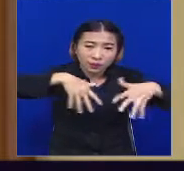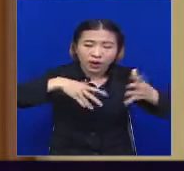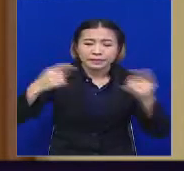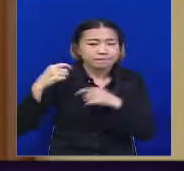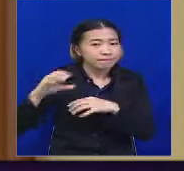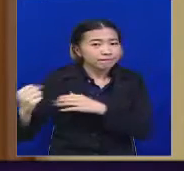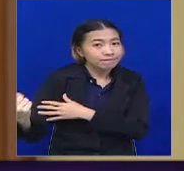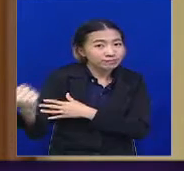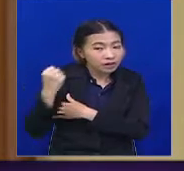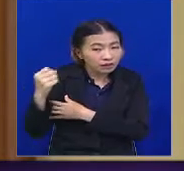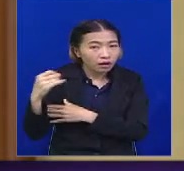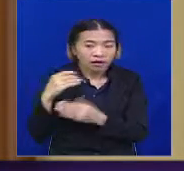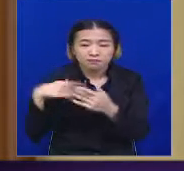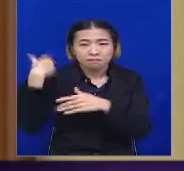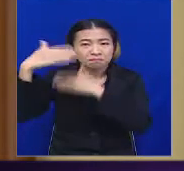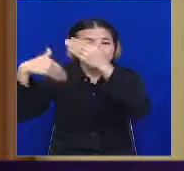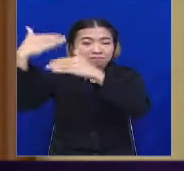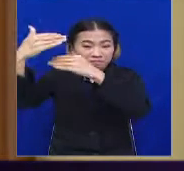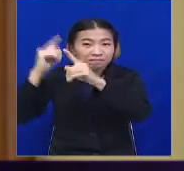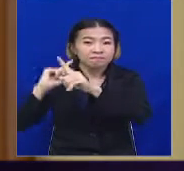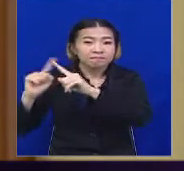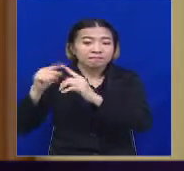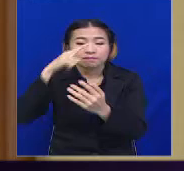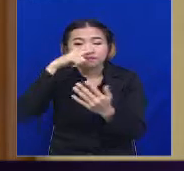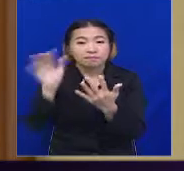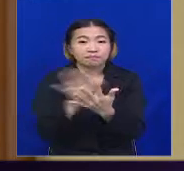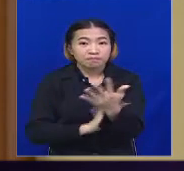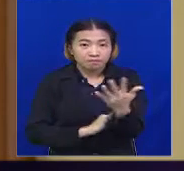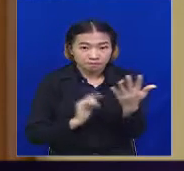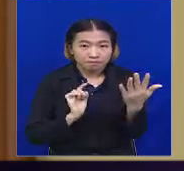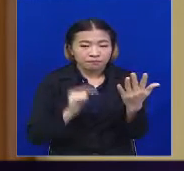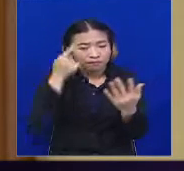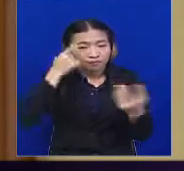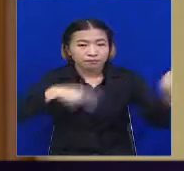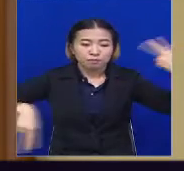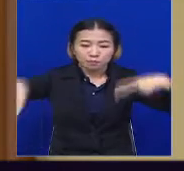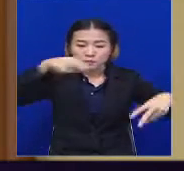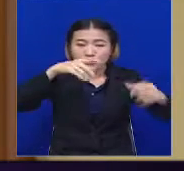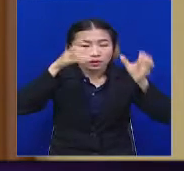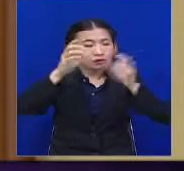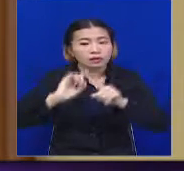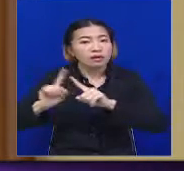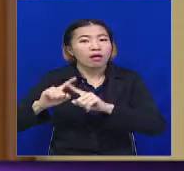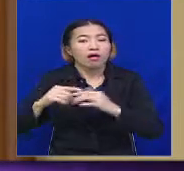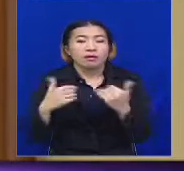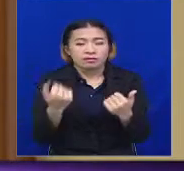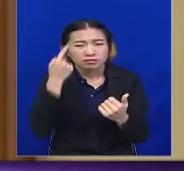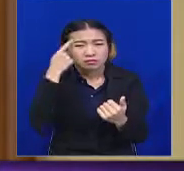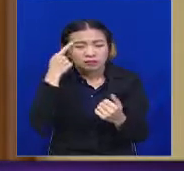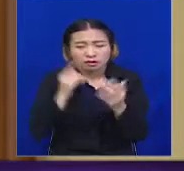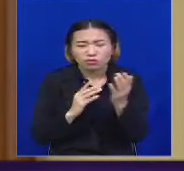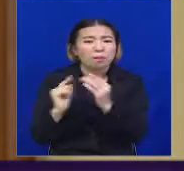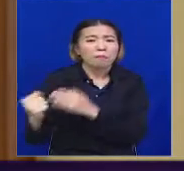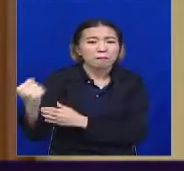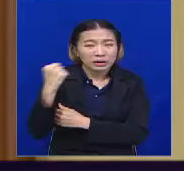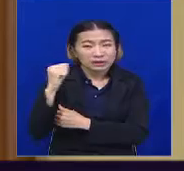ใจว่าความมั่นคงของประเทศนะฮะที่ในการที่จะดูแลอธิปไตยมันก็มีความมั่นคงอยู่